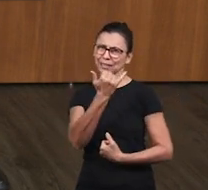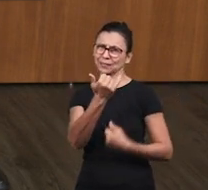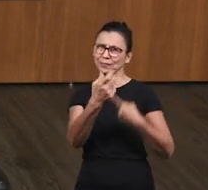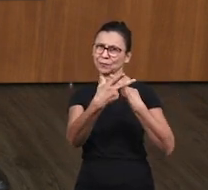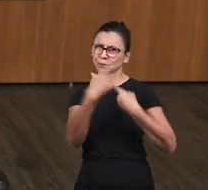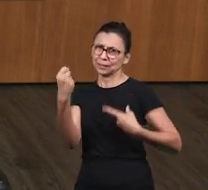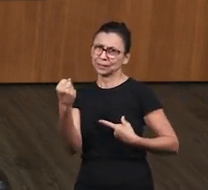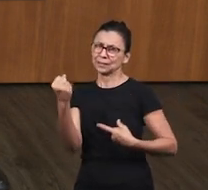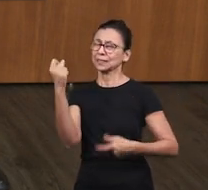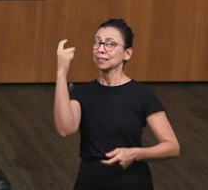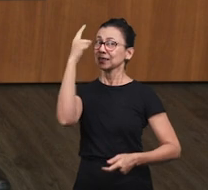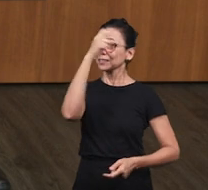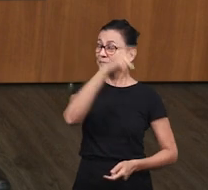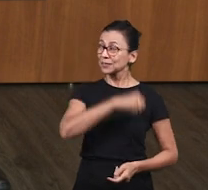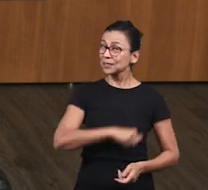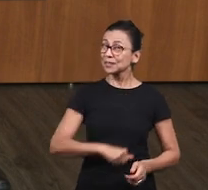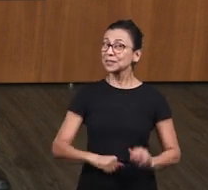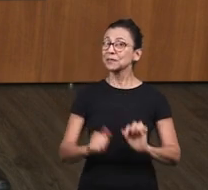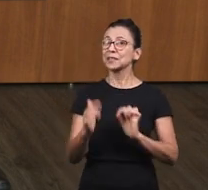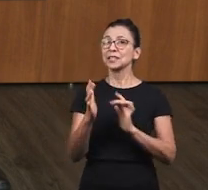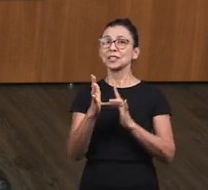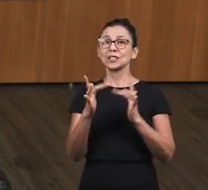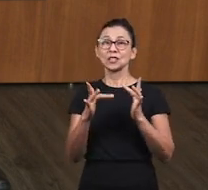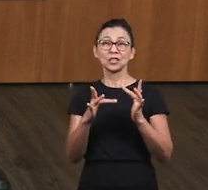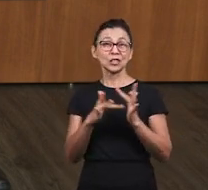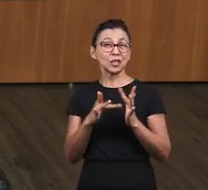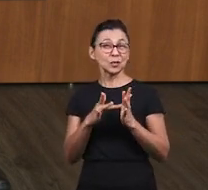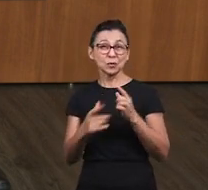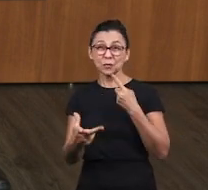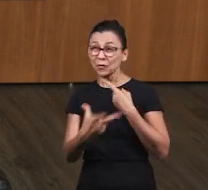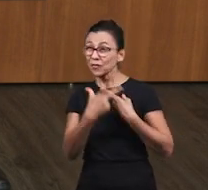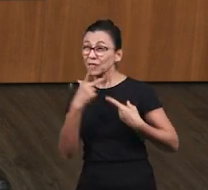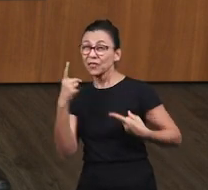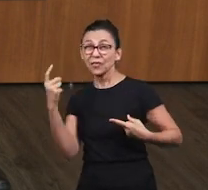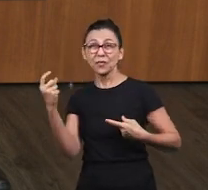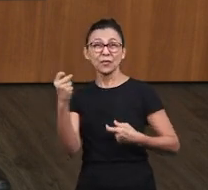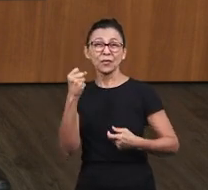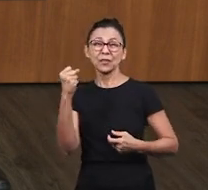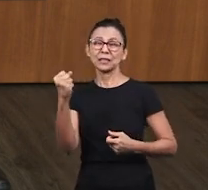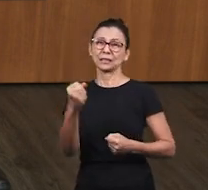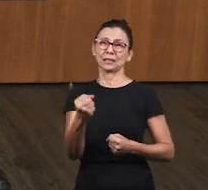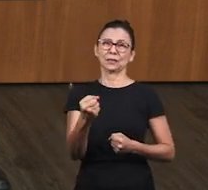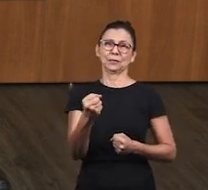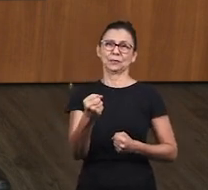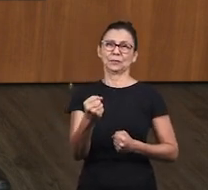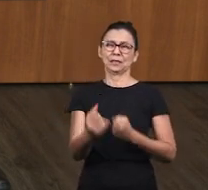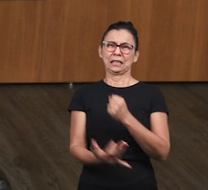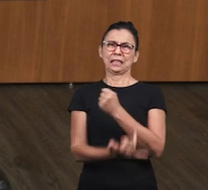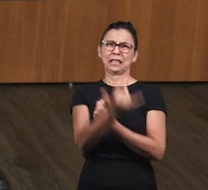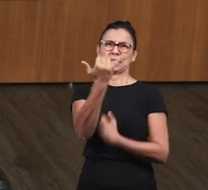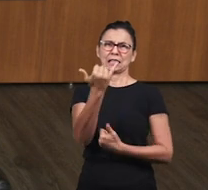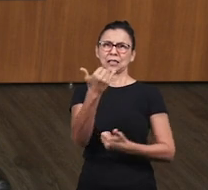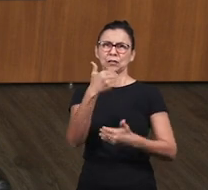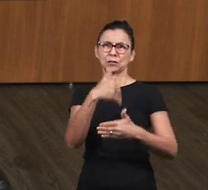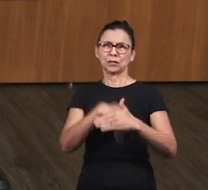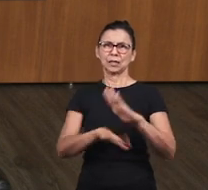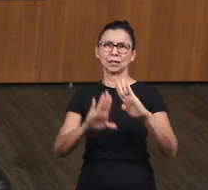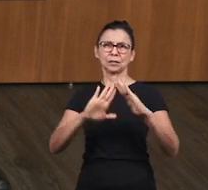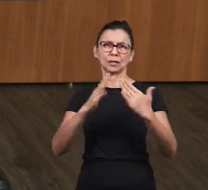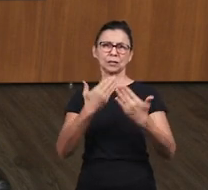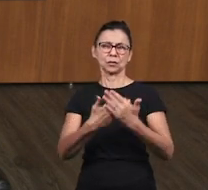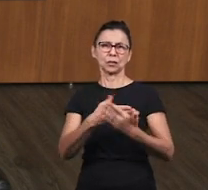trahison. Et ces batailles, il l'a vaincu aussi. Il a fait face à la trahison. Jésus a fait face à la trahison